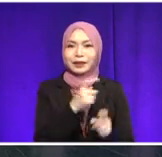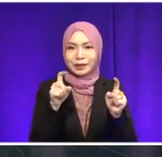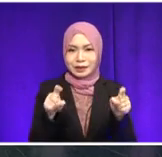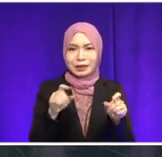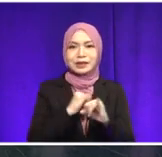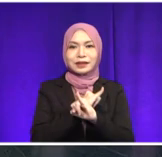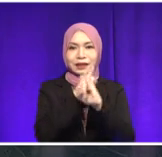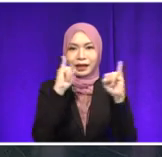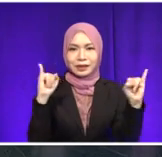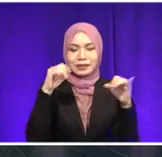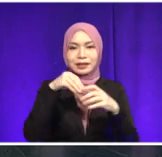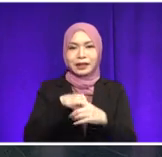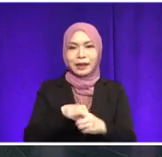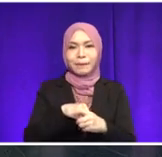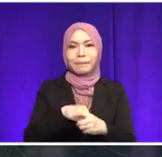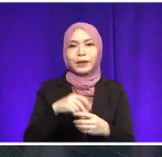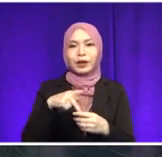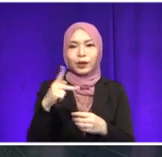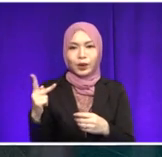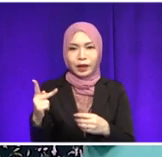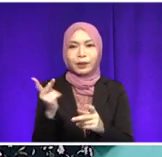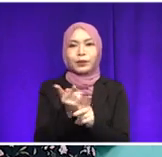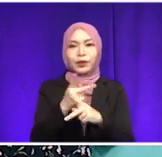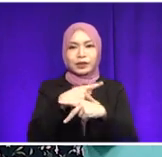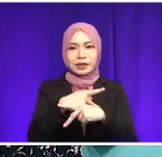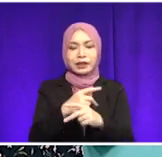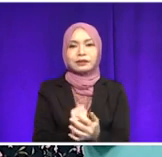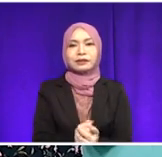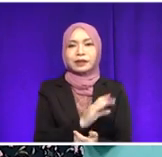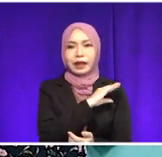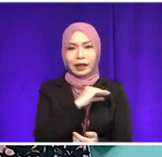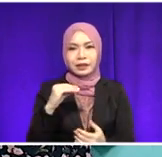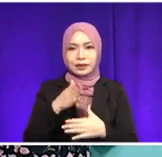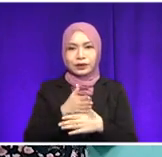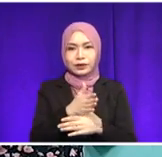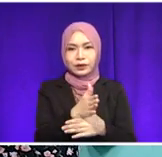dalam menghasilkan satu Project Oke dan seterusnya